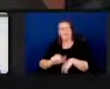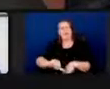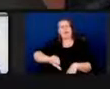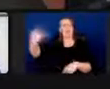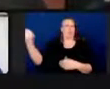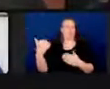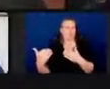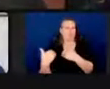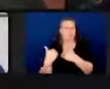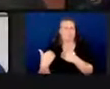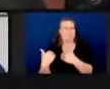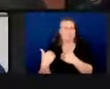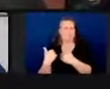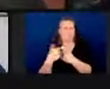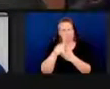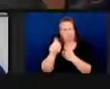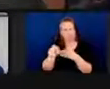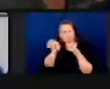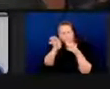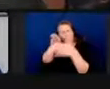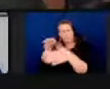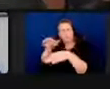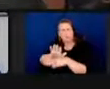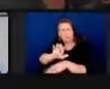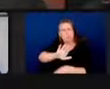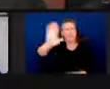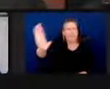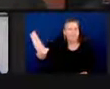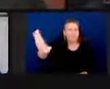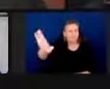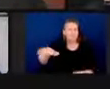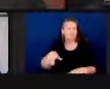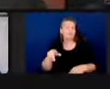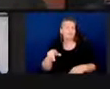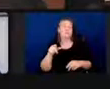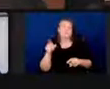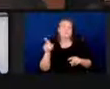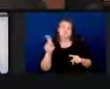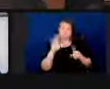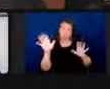طبعا ينبغي أن لا يكون نفس الشخص الذي لديه طبعا